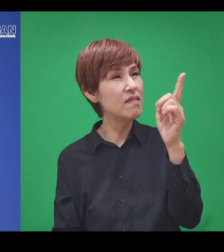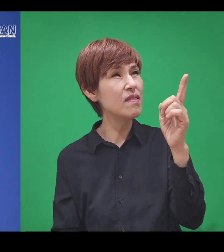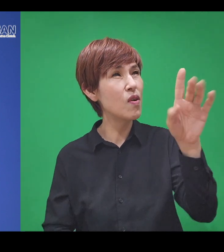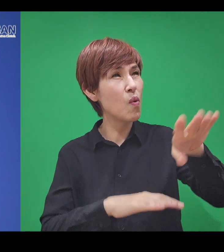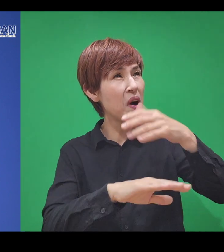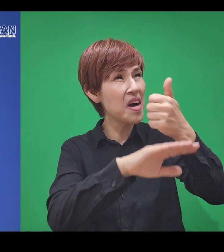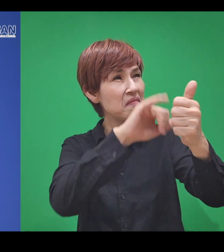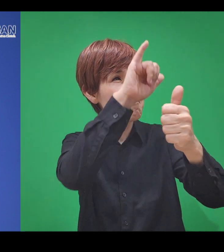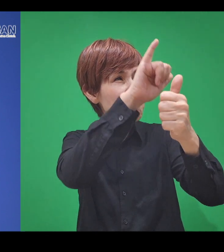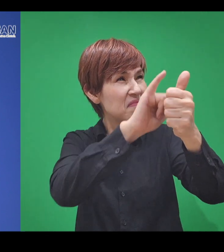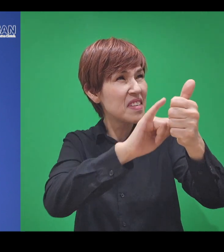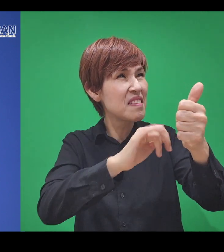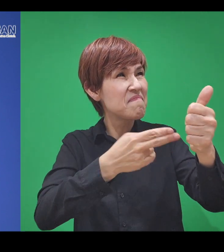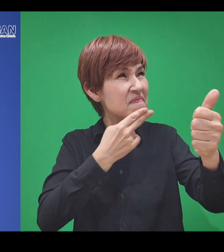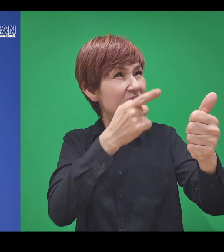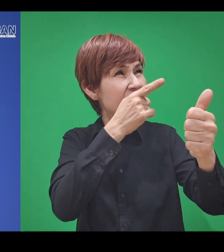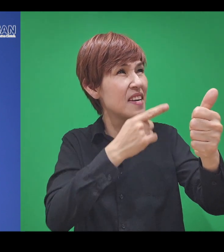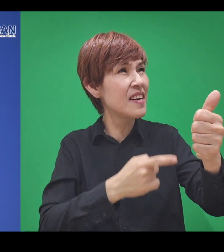충신이 아닙니다.